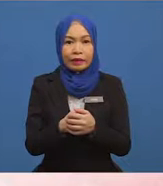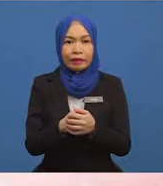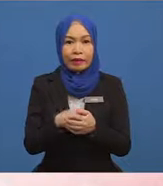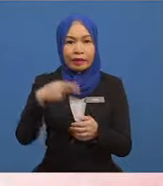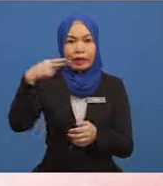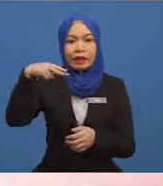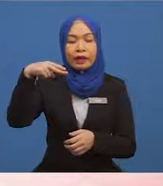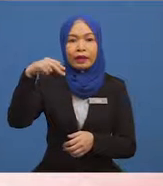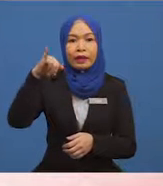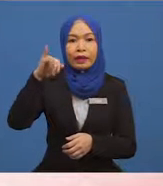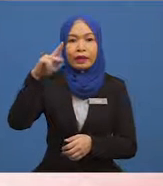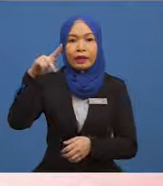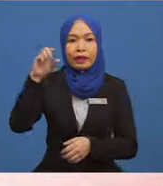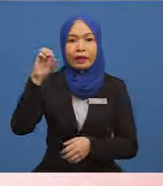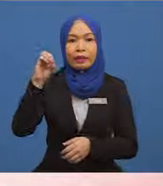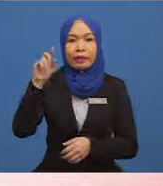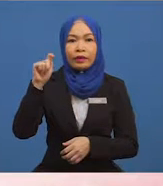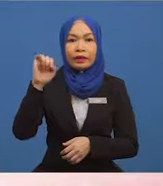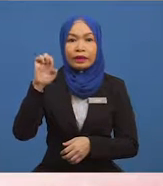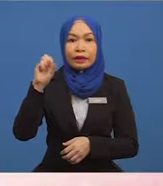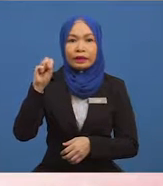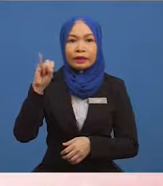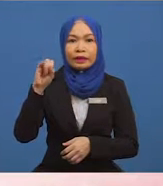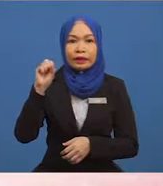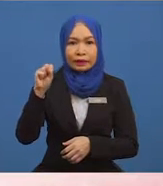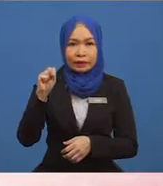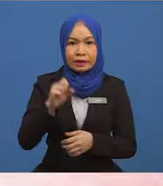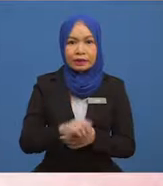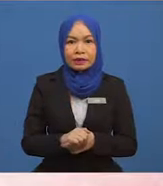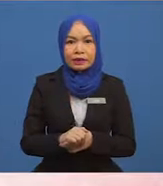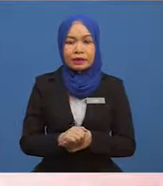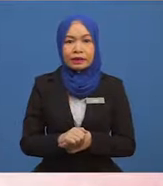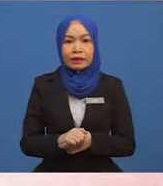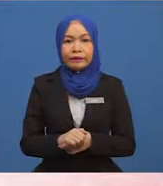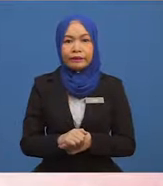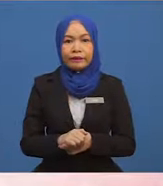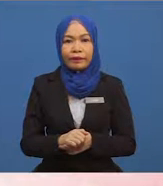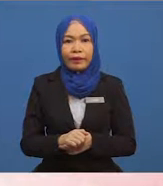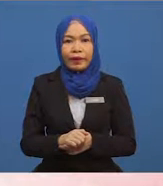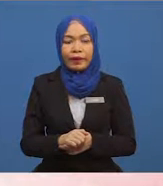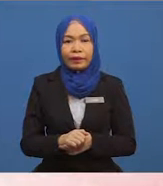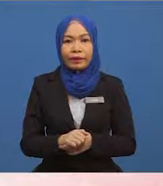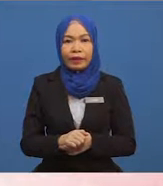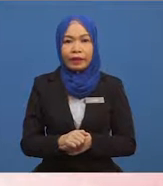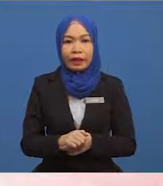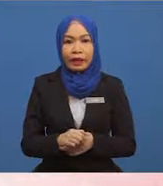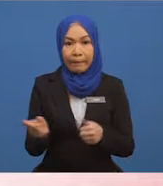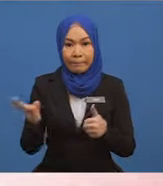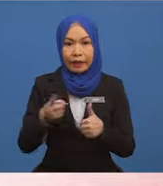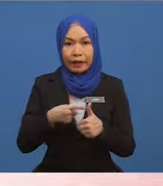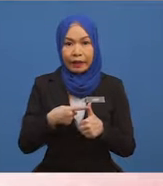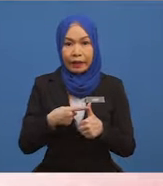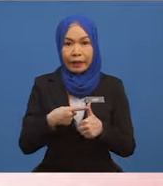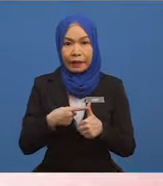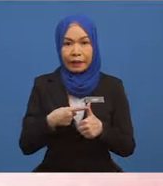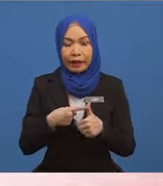ubah yang terlibat. Pertama, pernyataan masalah. Apakah hasil